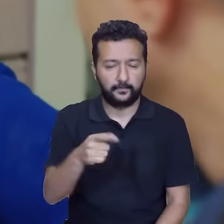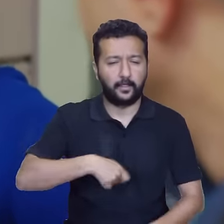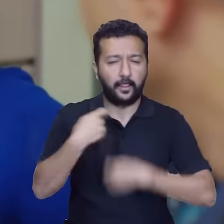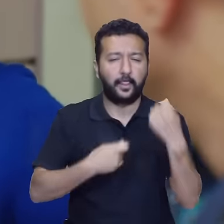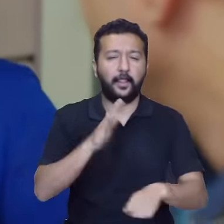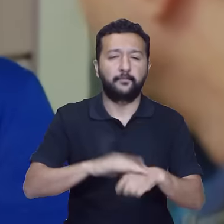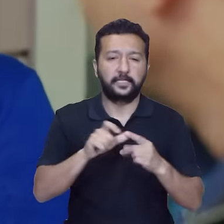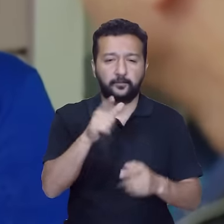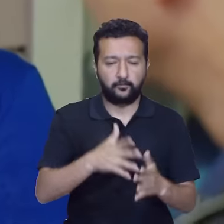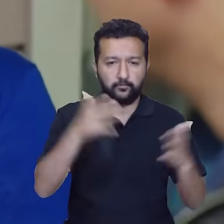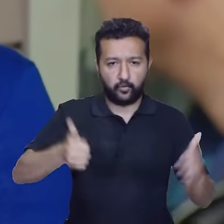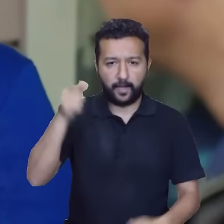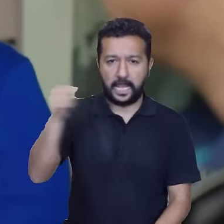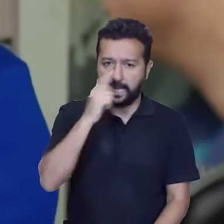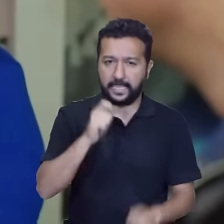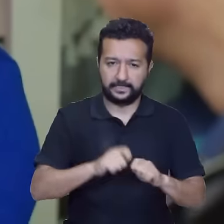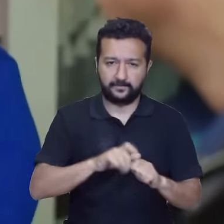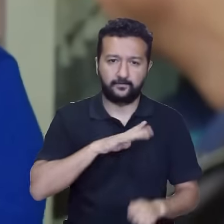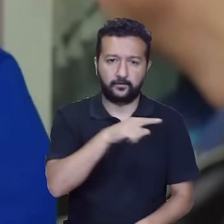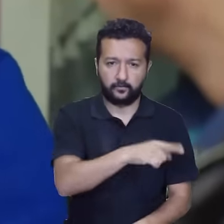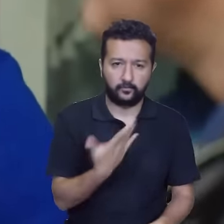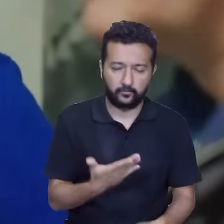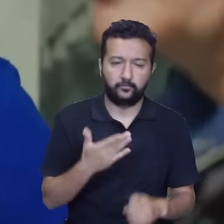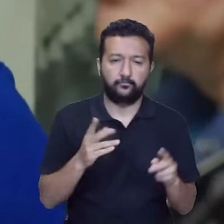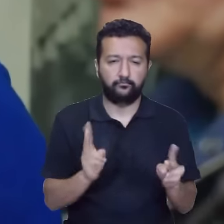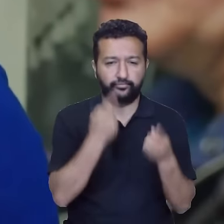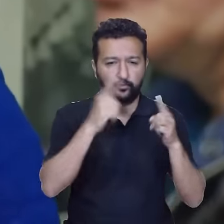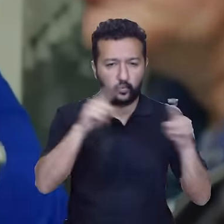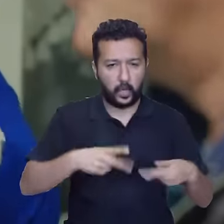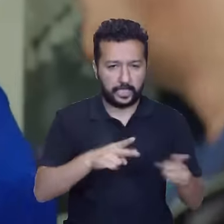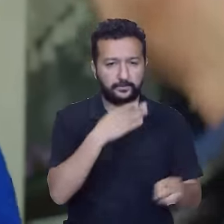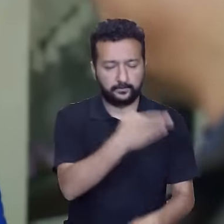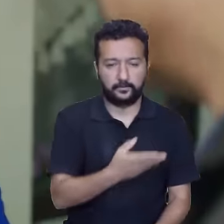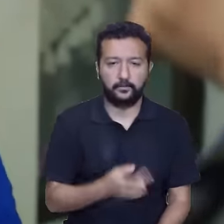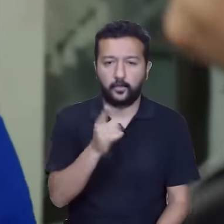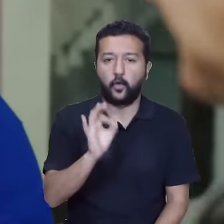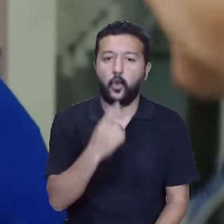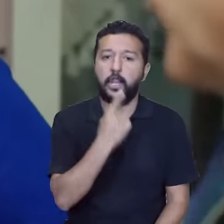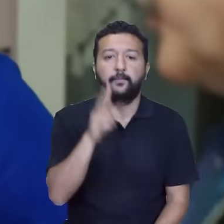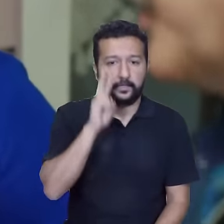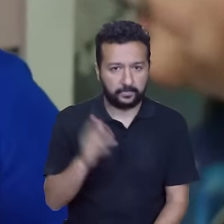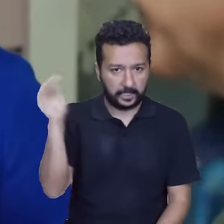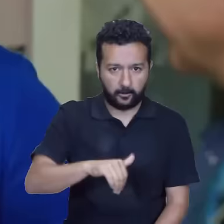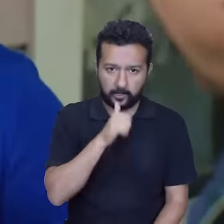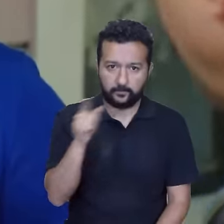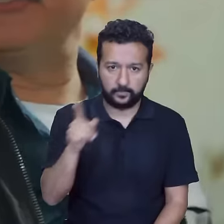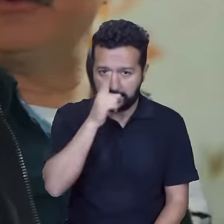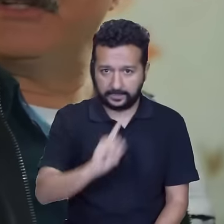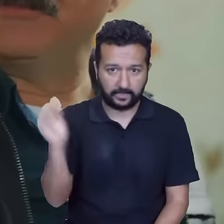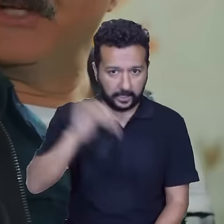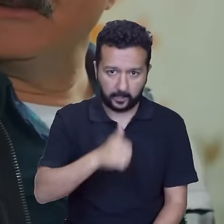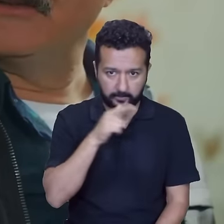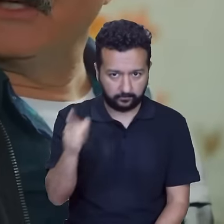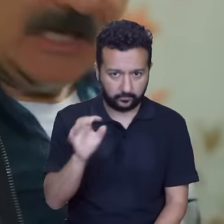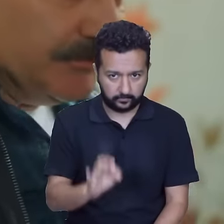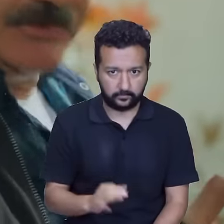Atma Şener. Koskoca bakanın ne işi var o kıtipiyoz Münir'in açılışında? Abla öyle deme, vallahi geliyor adam yani. Resmen geliyor